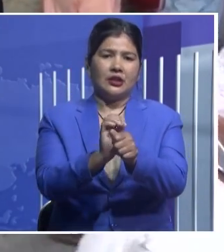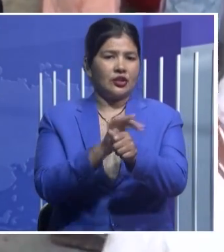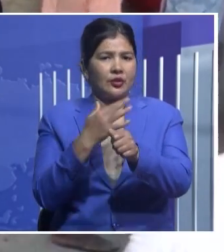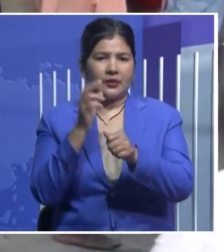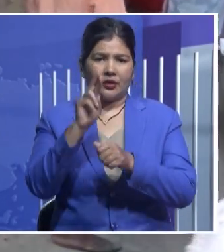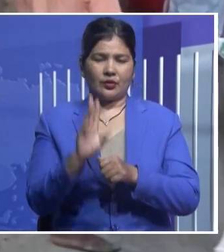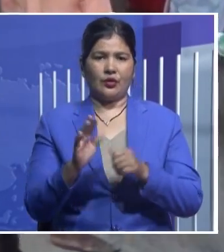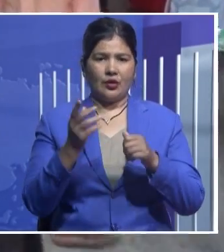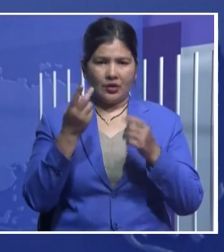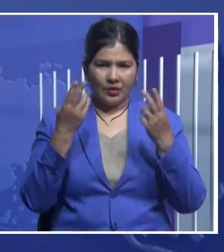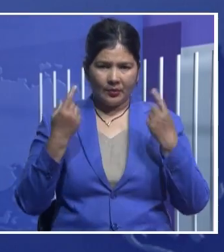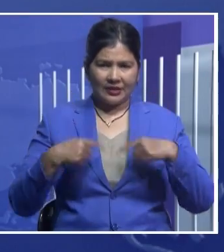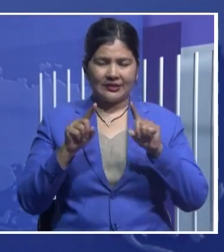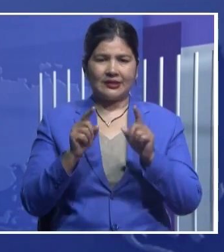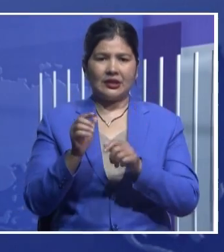छ।